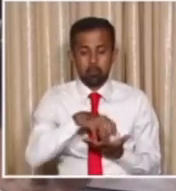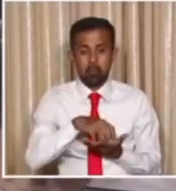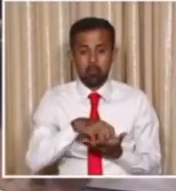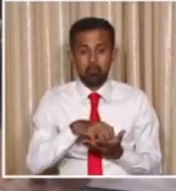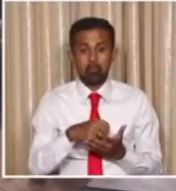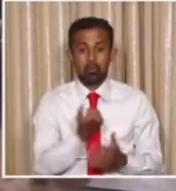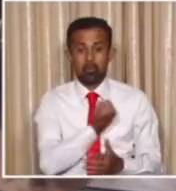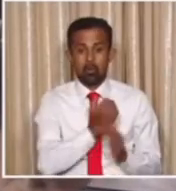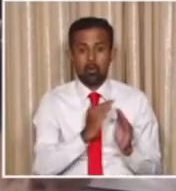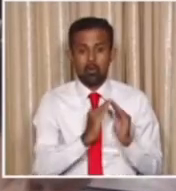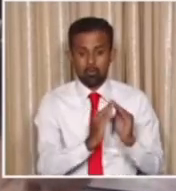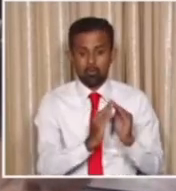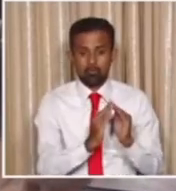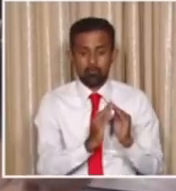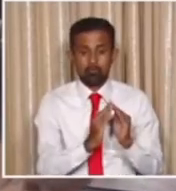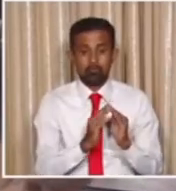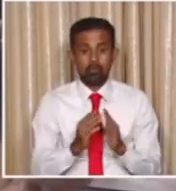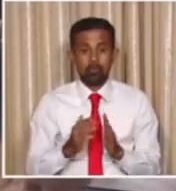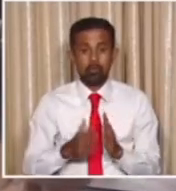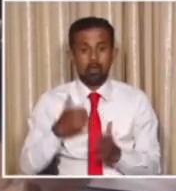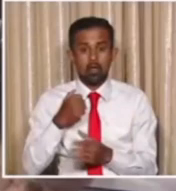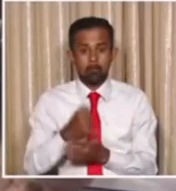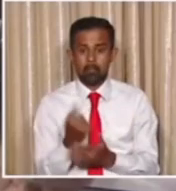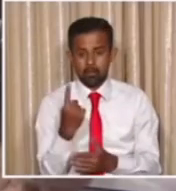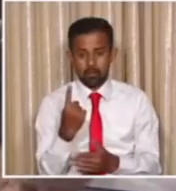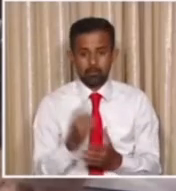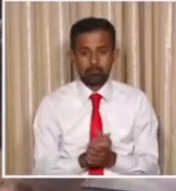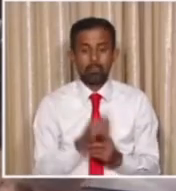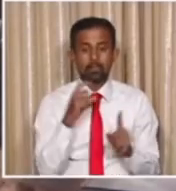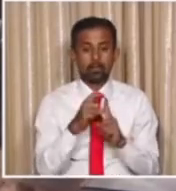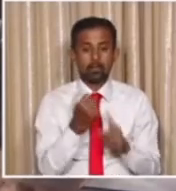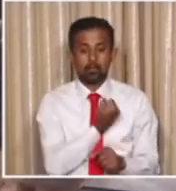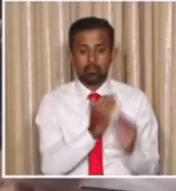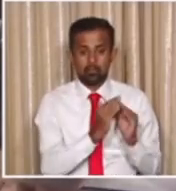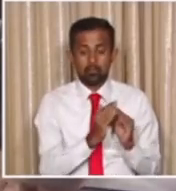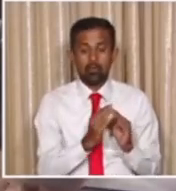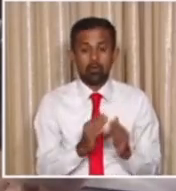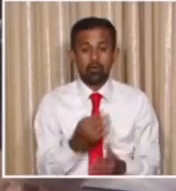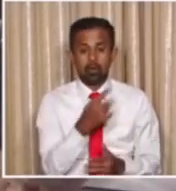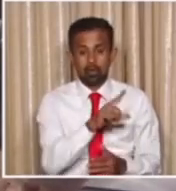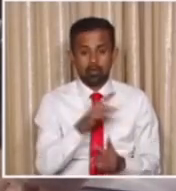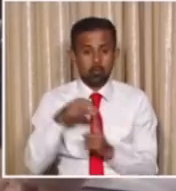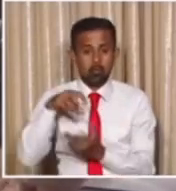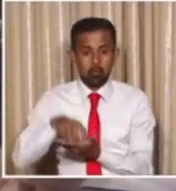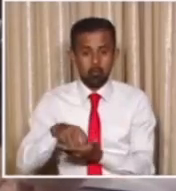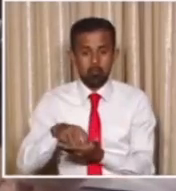ජෙනරල් හොස්පිටල් ලයින් මිනිස්ට්‍රී එකේ 1යි, ඩිස්ට්‍රික් ජෙනරල් හොස්පිටල් ලයින් මිනිස්ට්‍රී එකේ 7යි, ප්‍රොවින්ෂල්